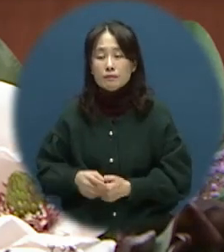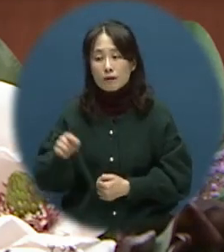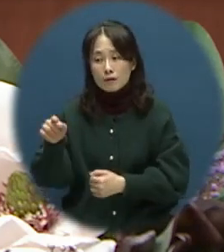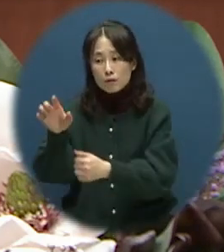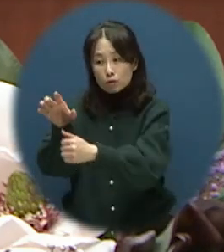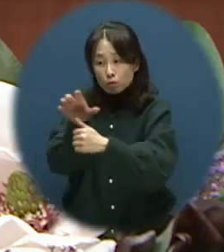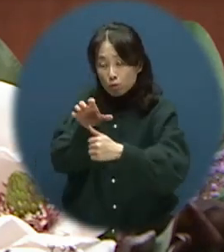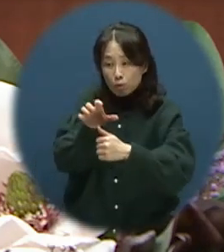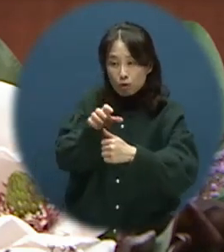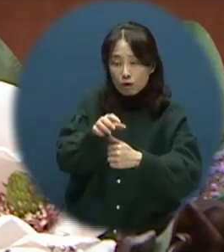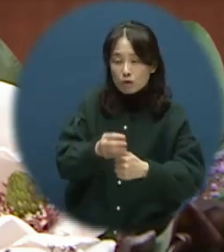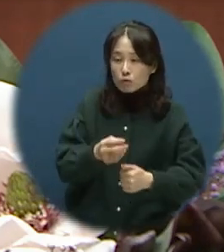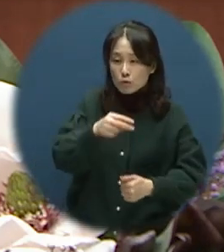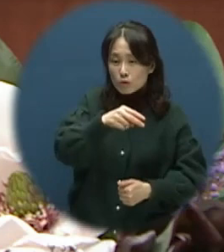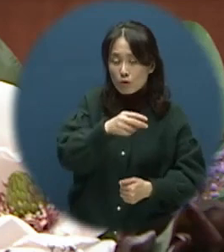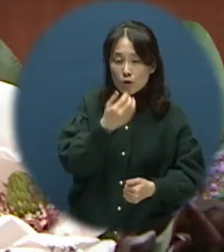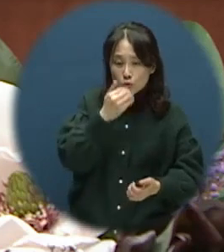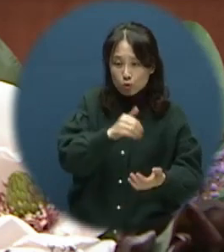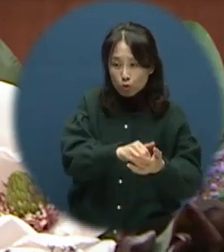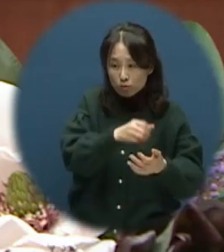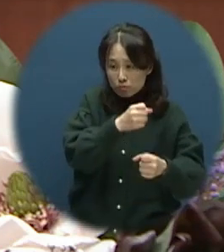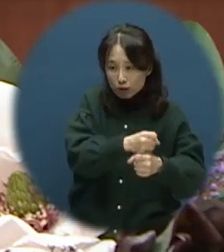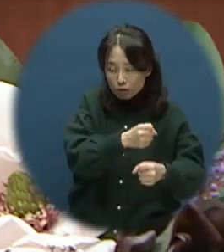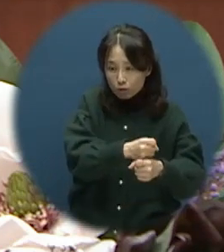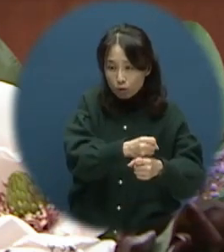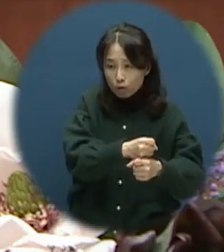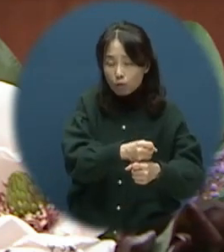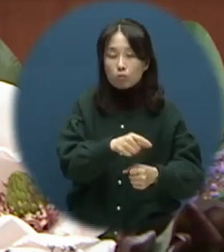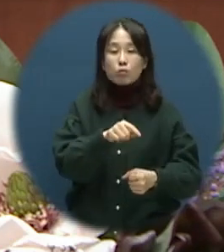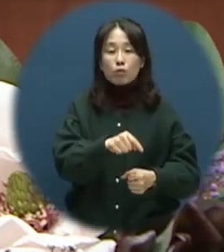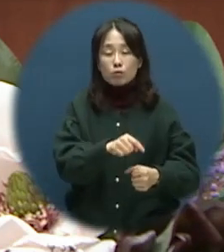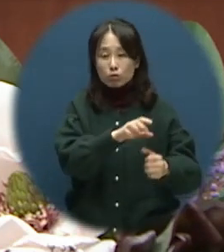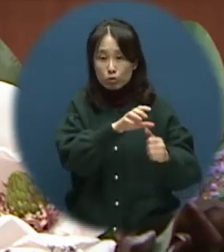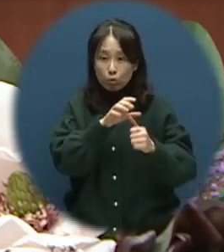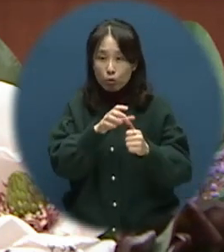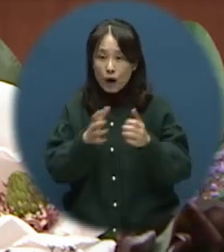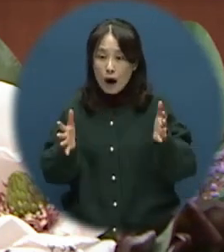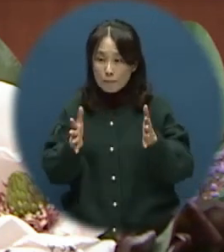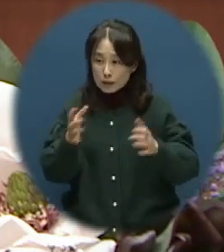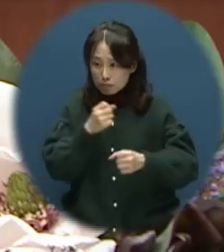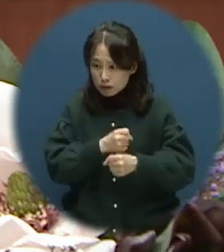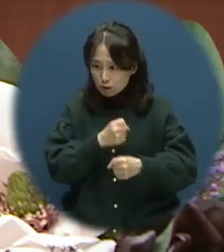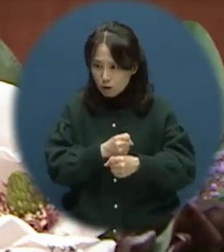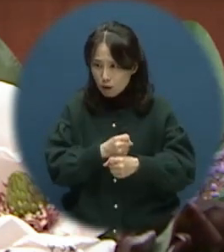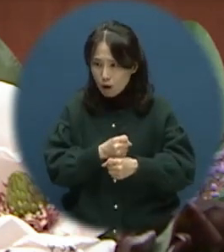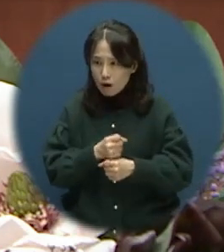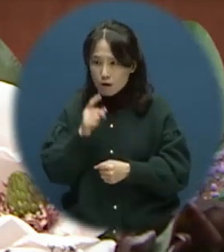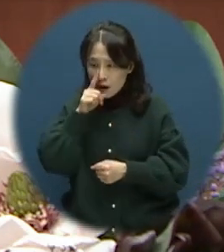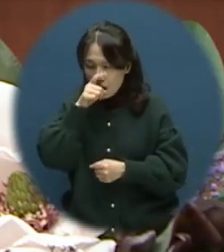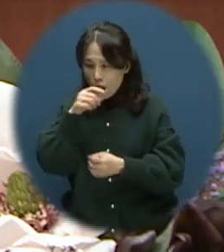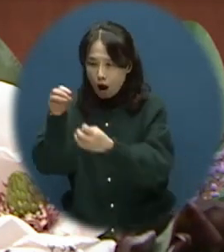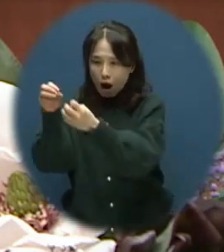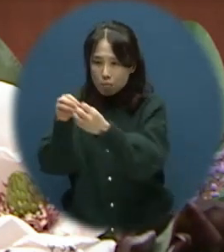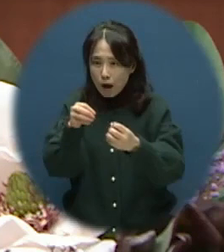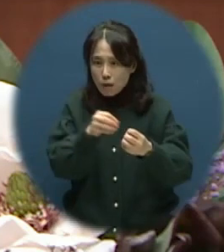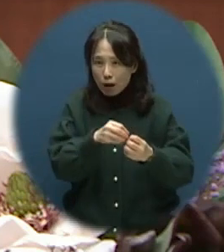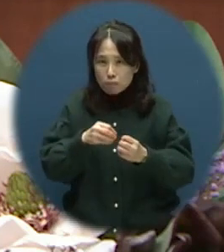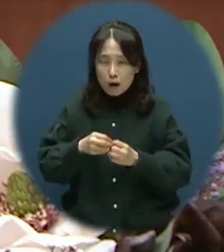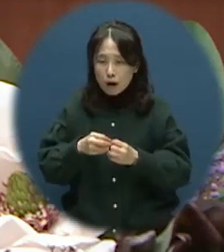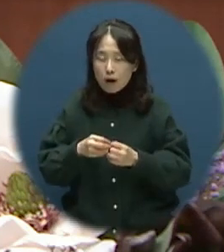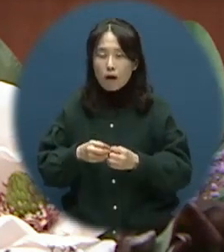그걸로 시멘트를 만든다? 그리고 시멘트 공장에 들어가는 폐기물 기준이 있어요. 염소 기준이라고. 그게 이제 2%입니다.